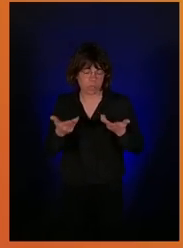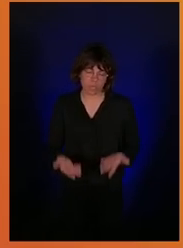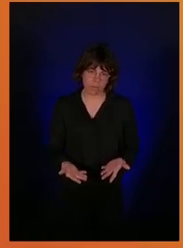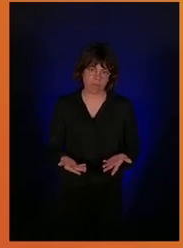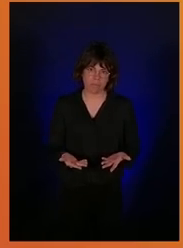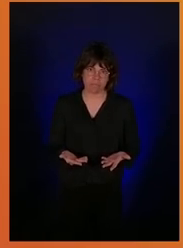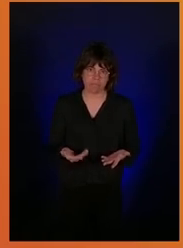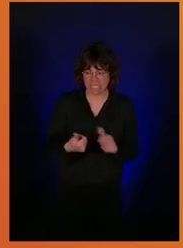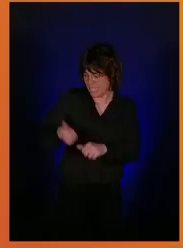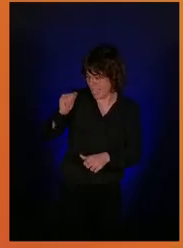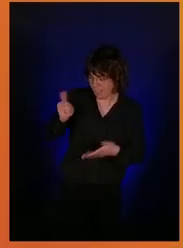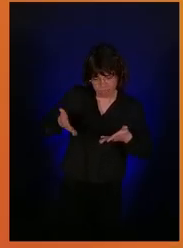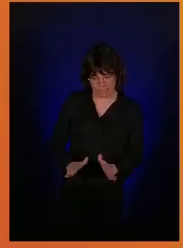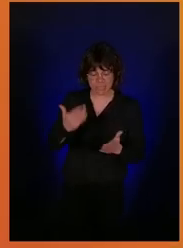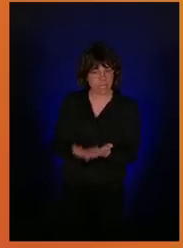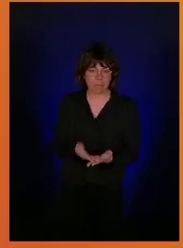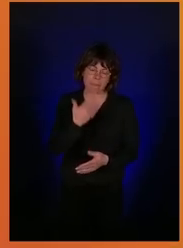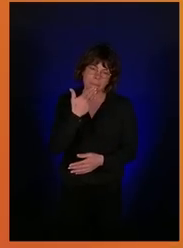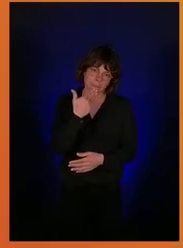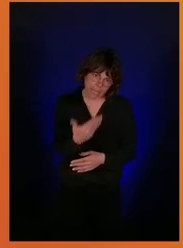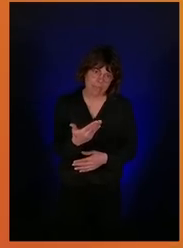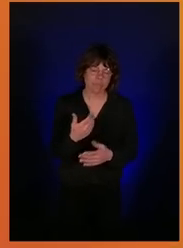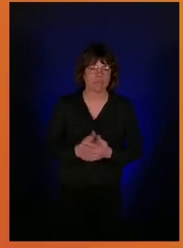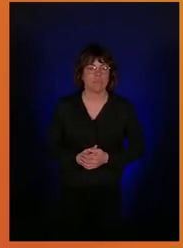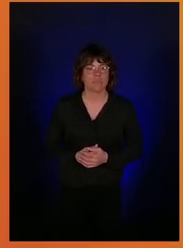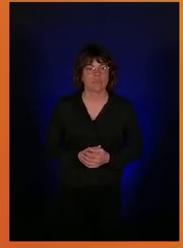On a décidé ça ensemble pas plus tard qu'hier, s'il vous plaît. Merci.